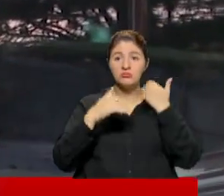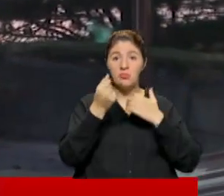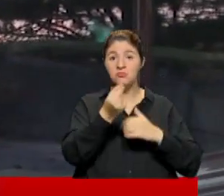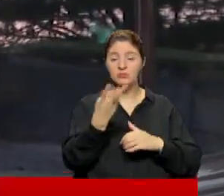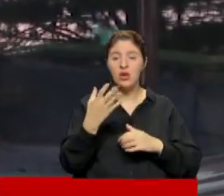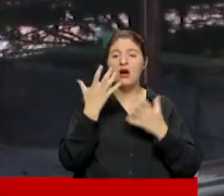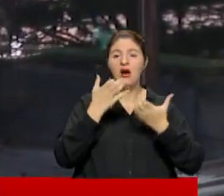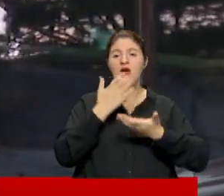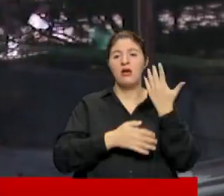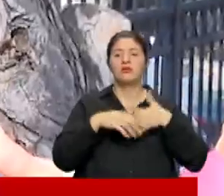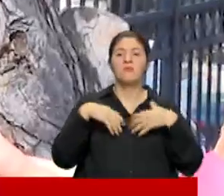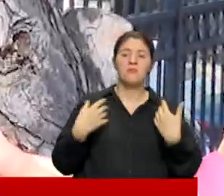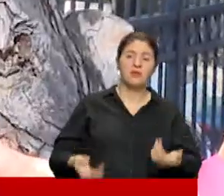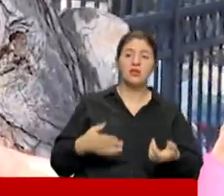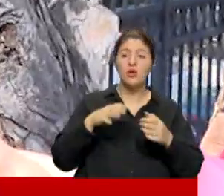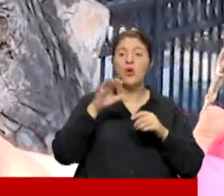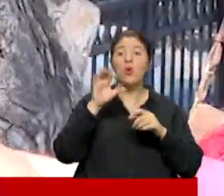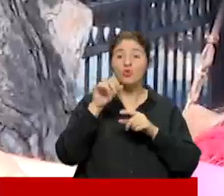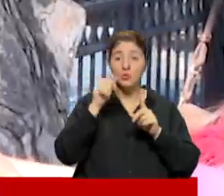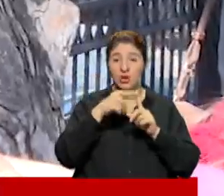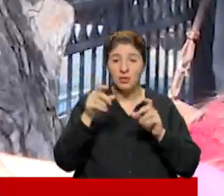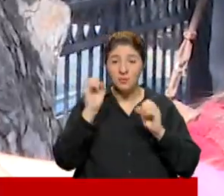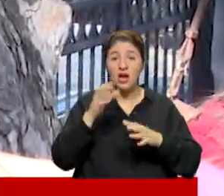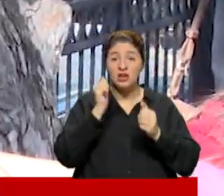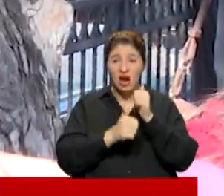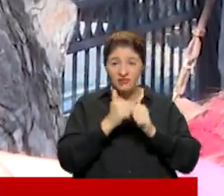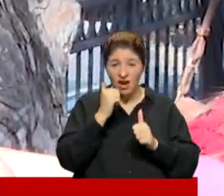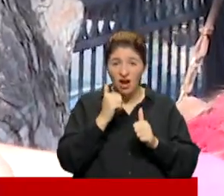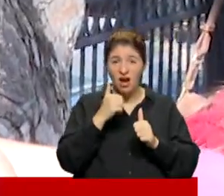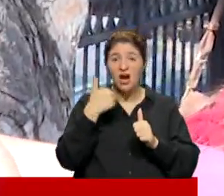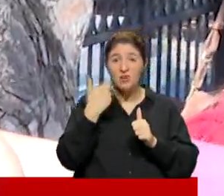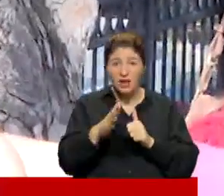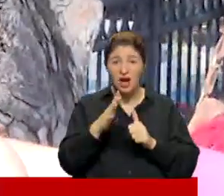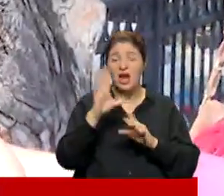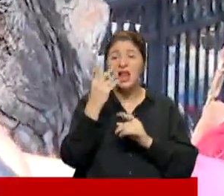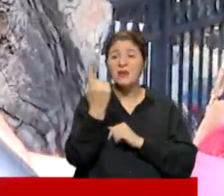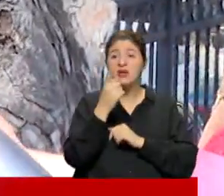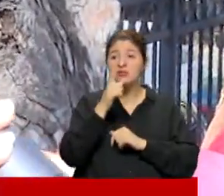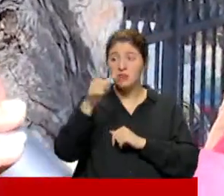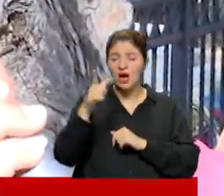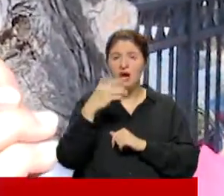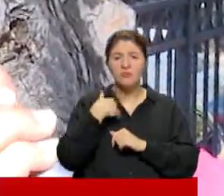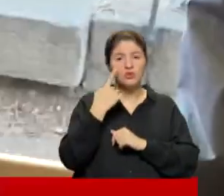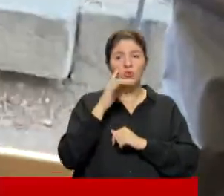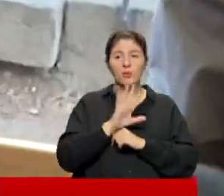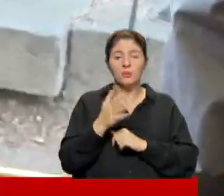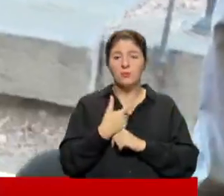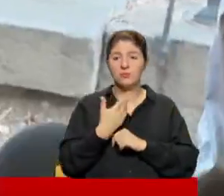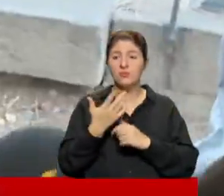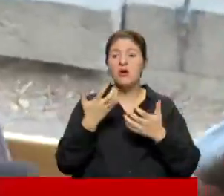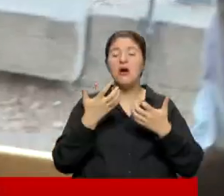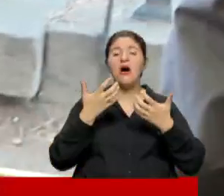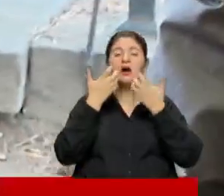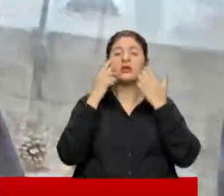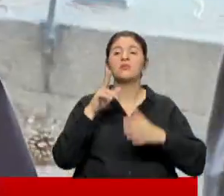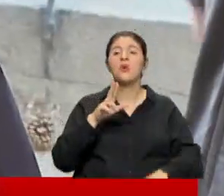ağır yaralandı yere yığıldı onurun bırakın bugüne kadar kavga ettiğini herhangi birine sesini yükselttiğini bile görmedim Hasan